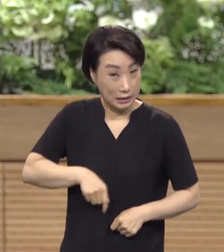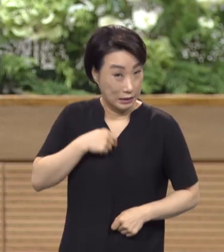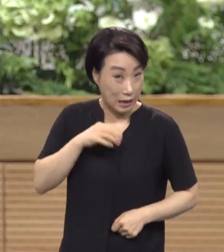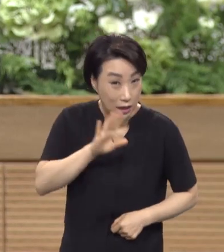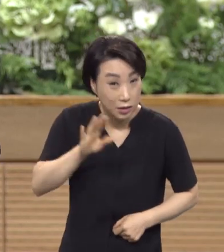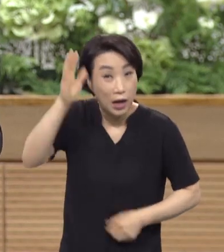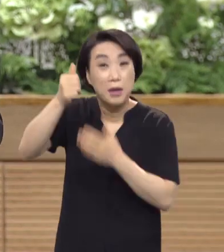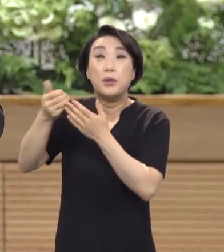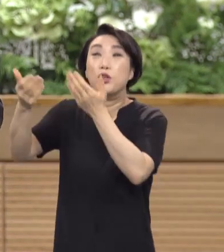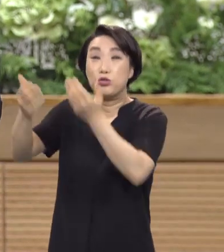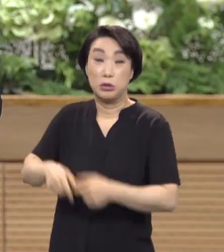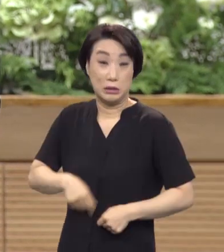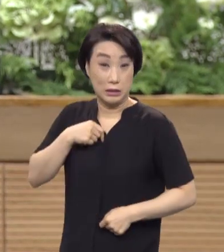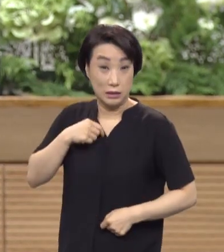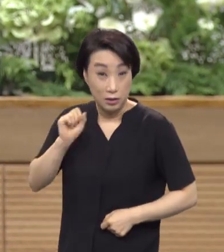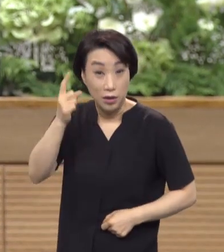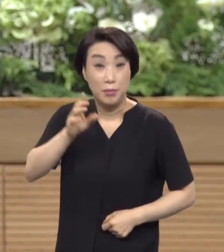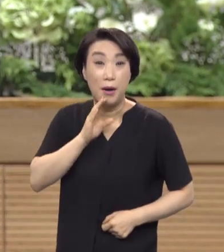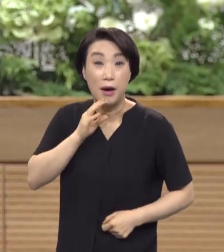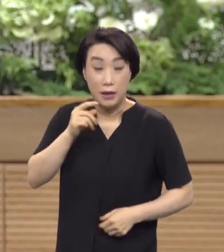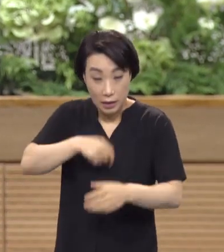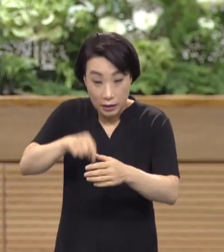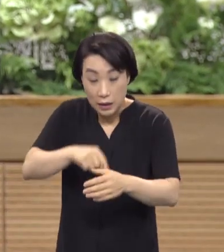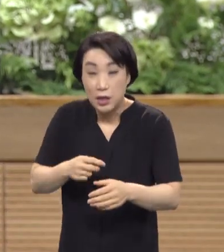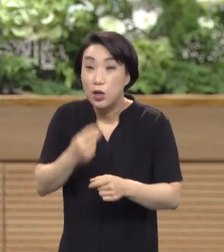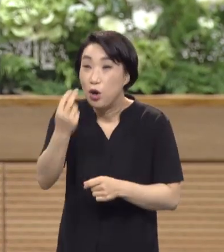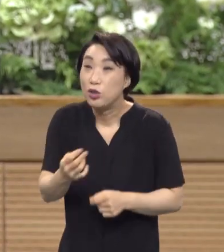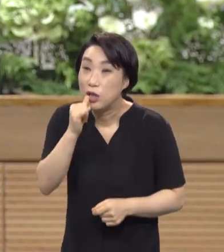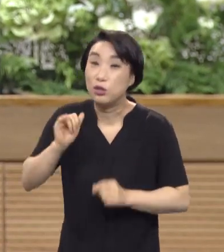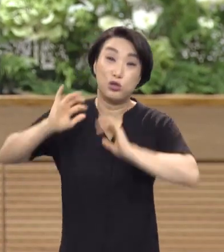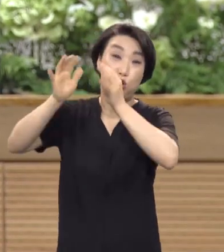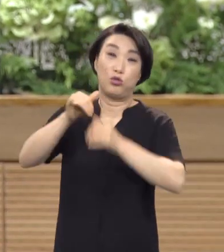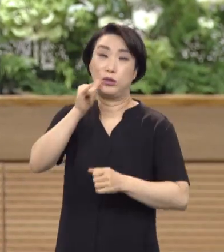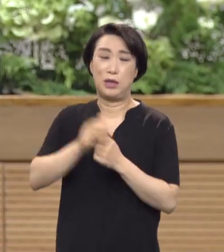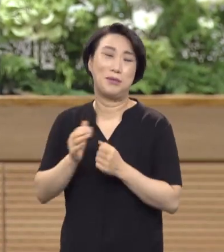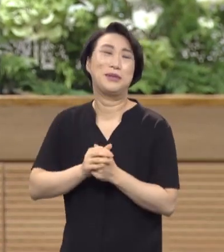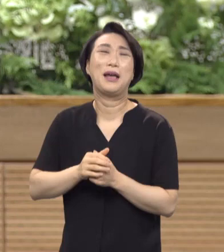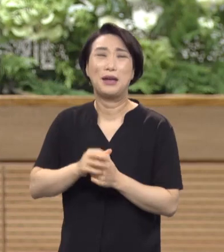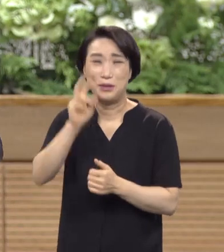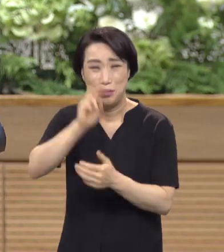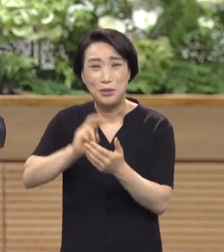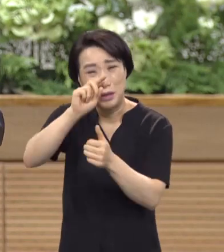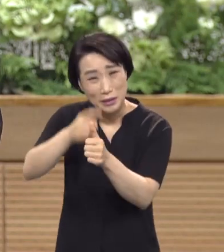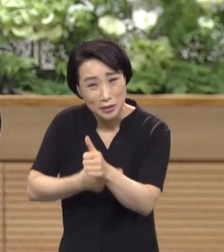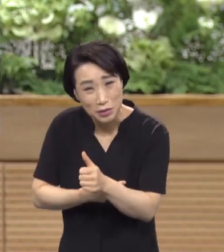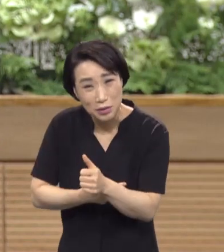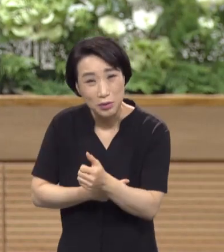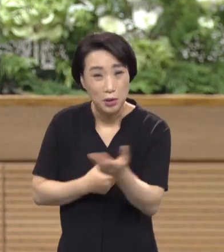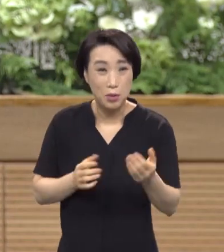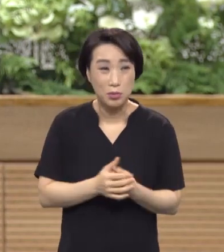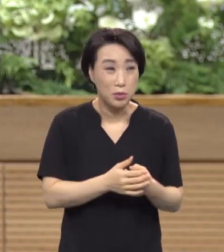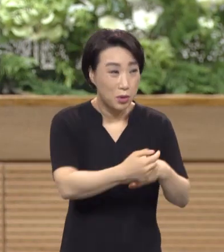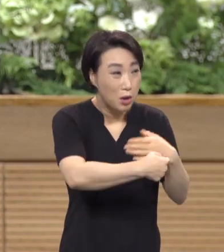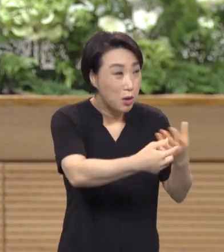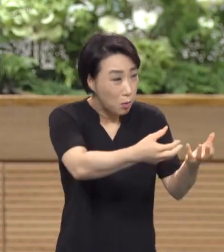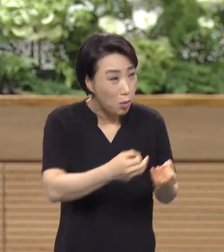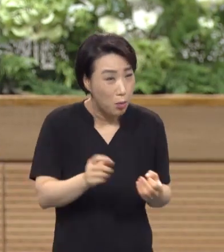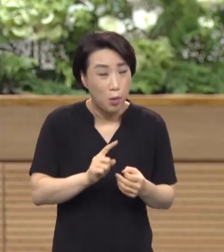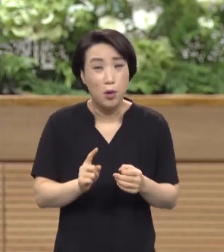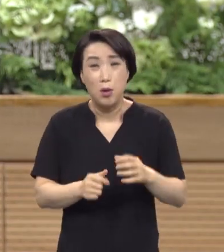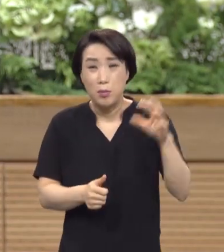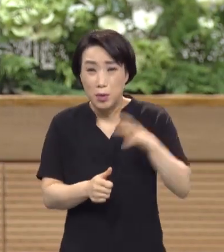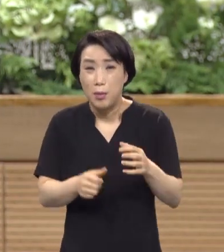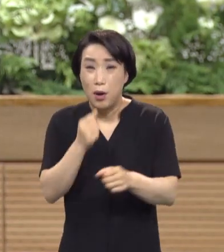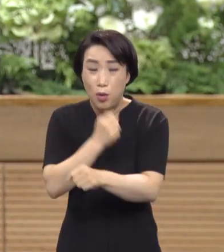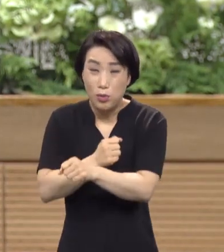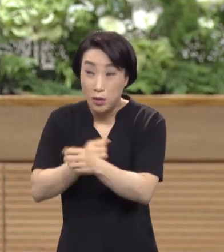의요. 이 안에 영생이 있고 천국이 있잖아. 그러니까 정말로 밖에서 볼 때는 핍박이 고통스러운